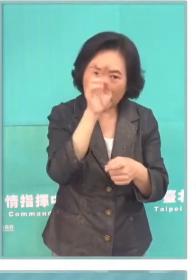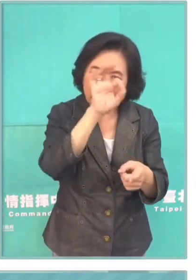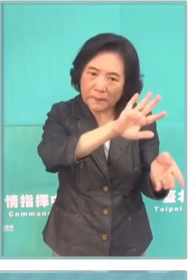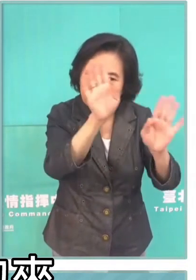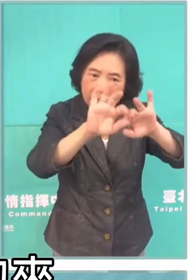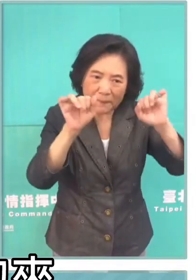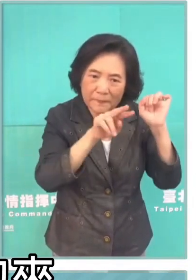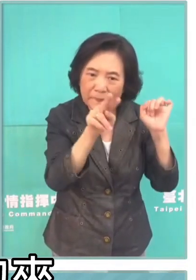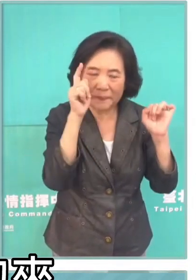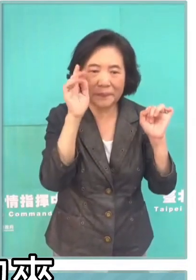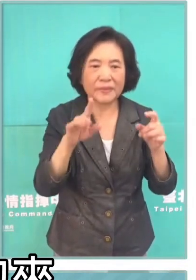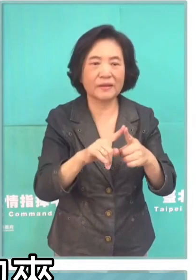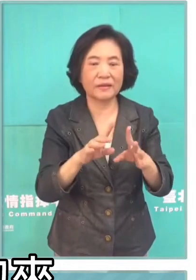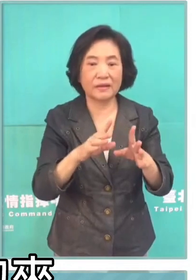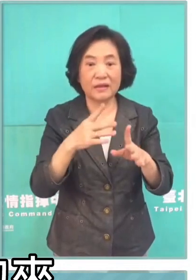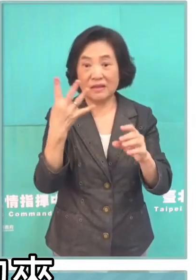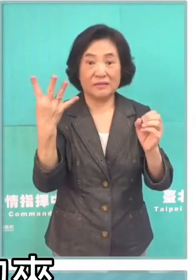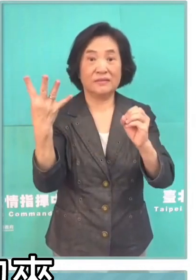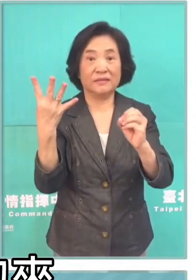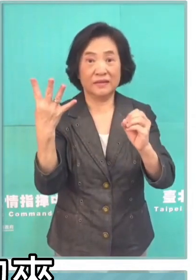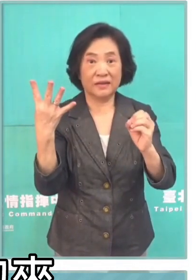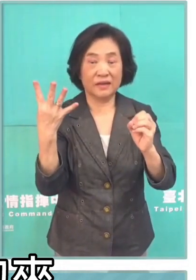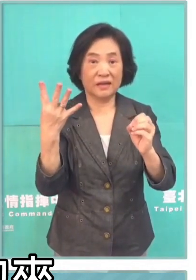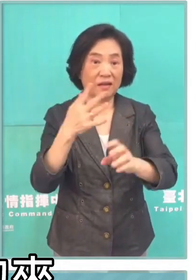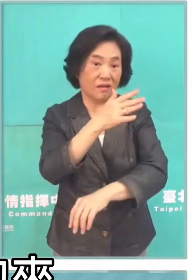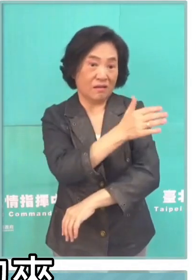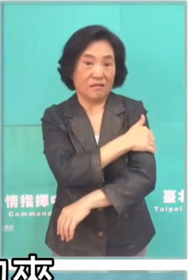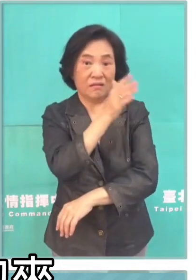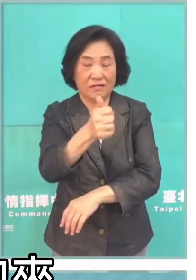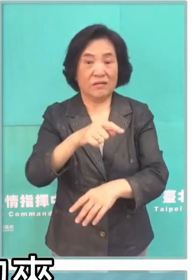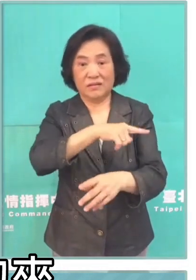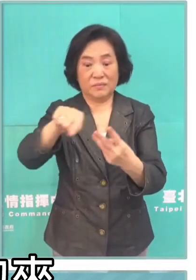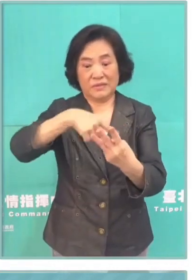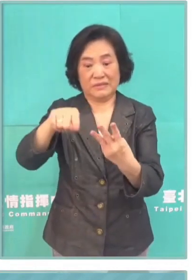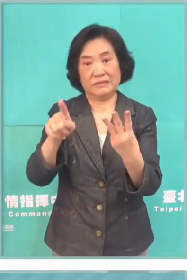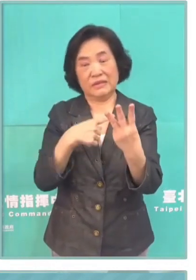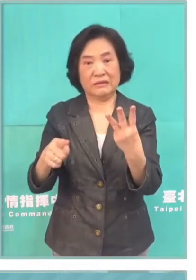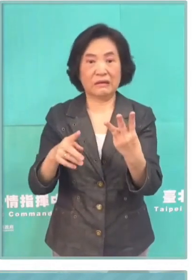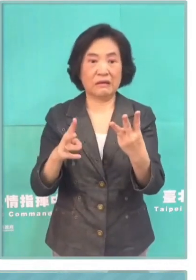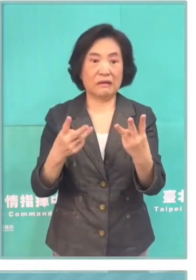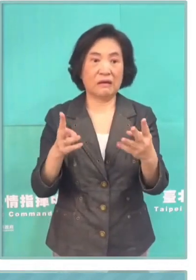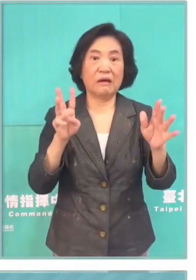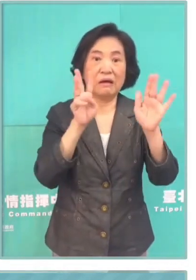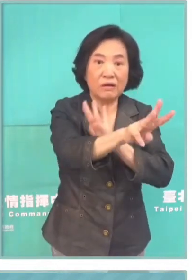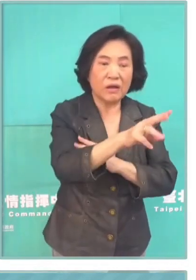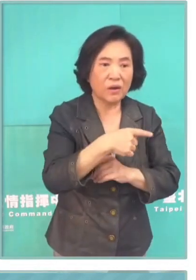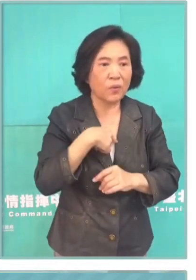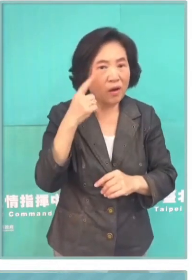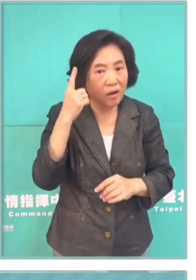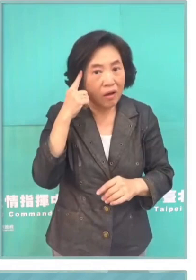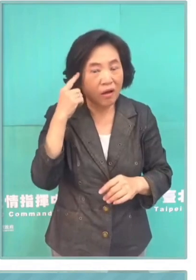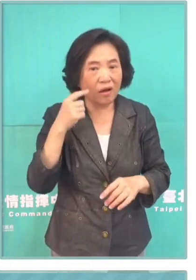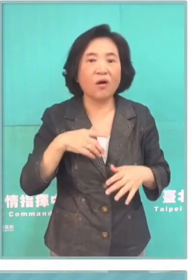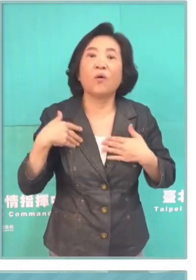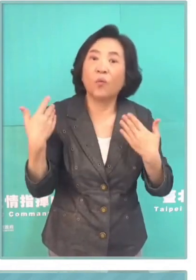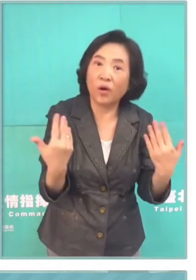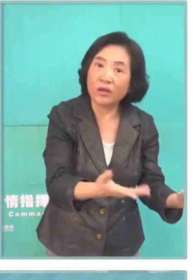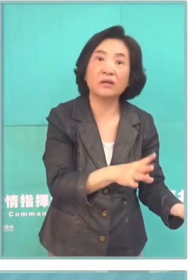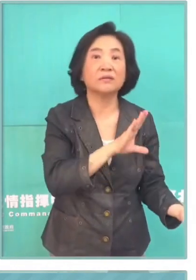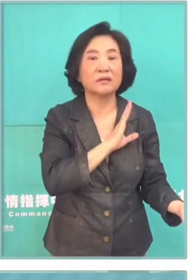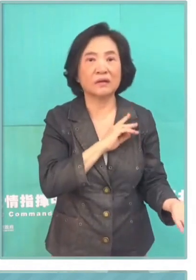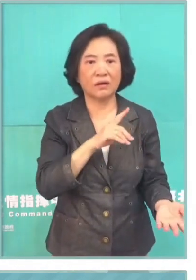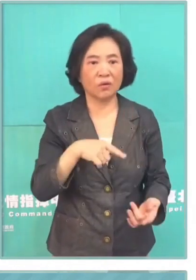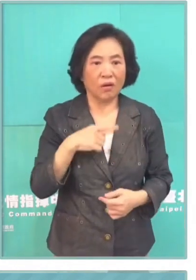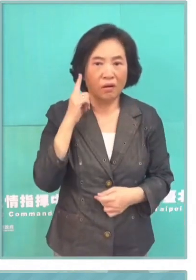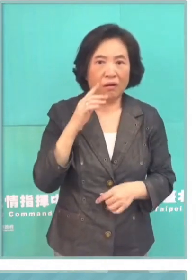设施，那至于说四点钟陈时中要特别跑来，我们只能表示欢迎啊，我们不